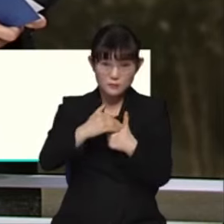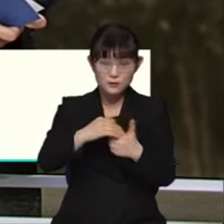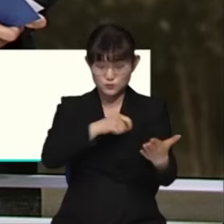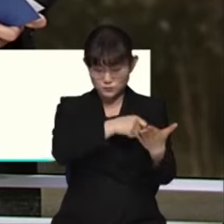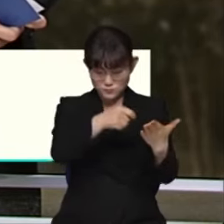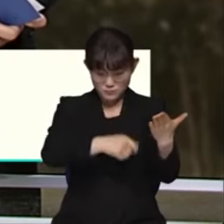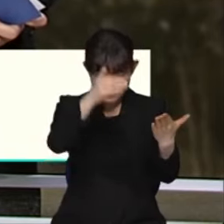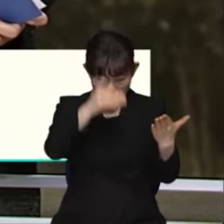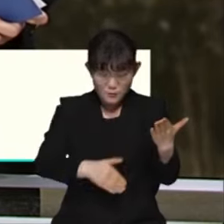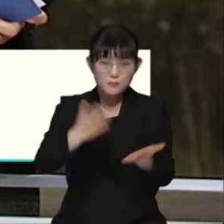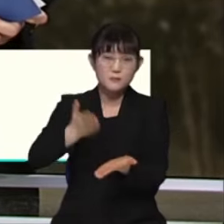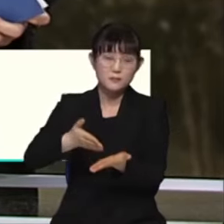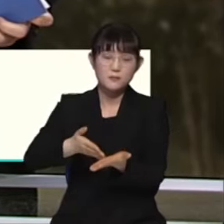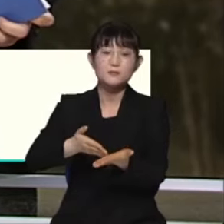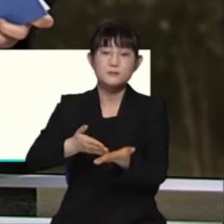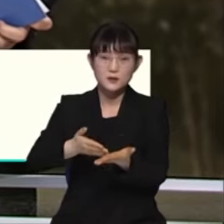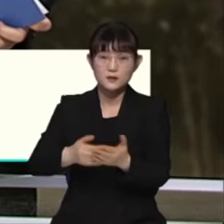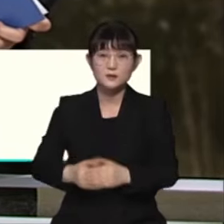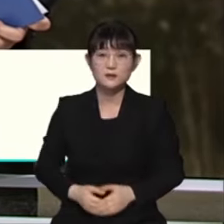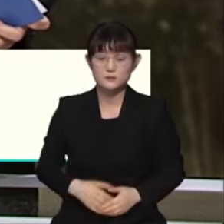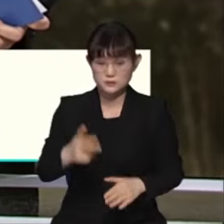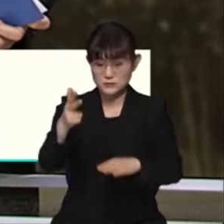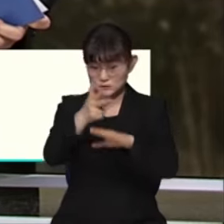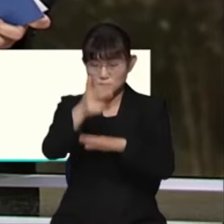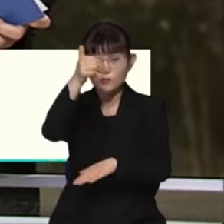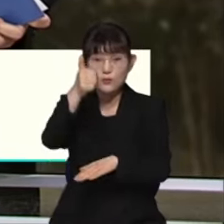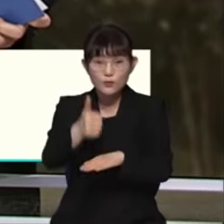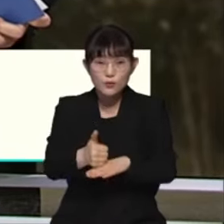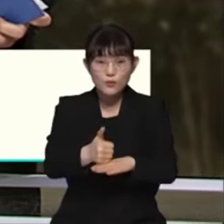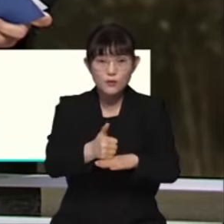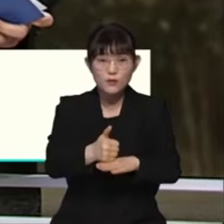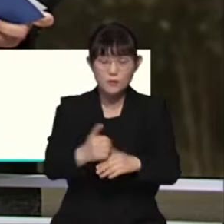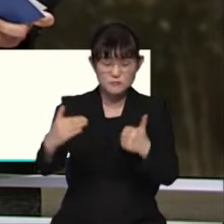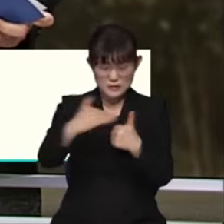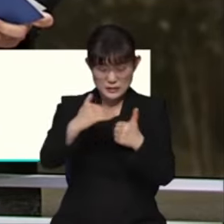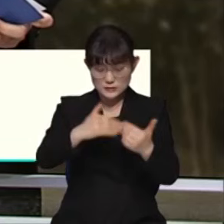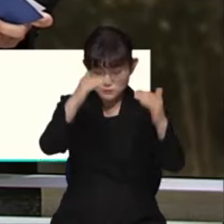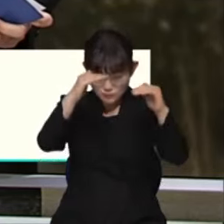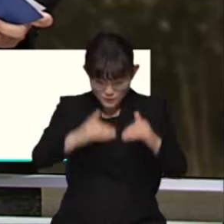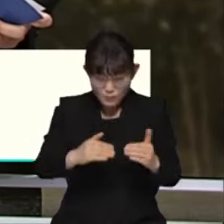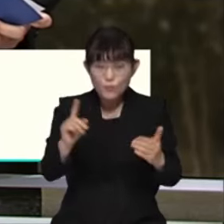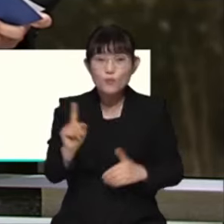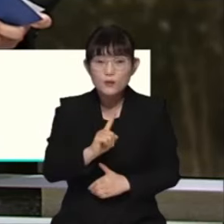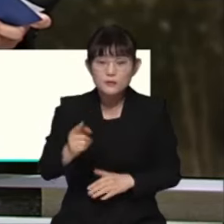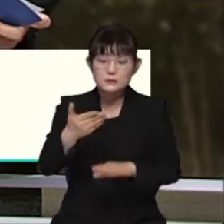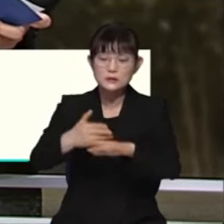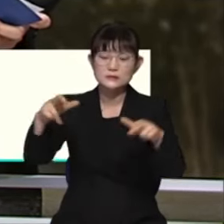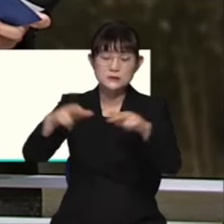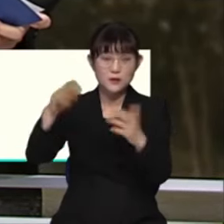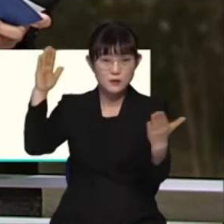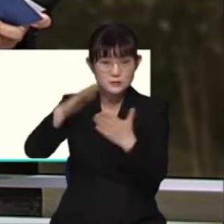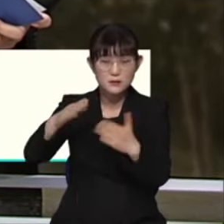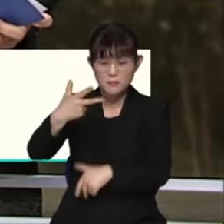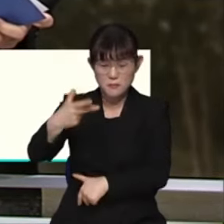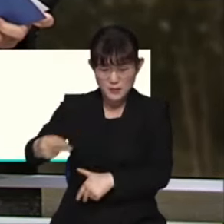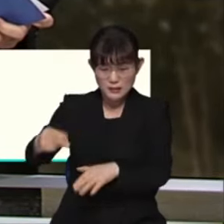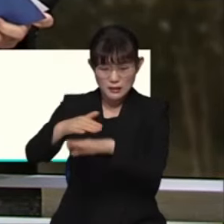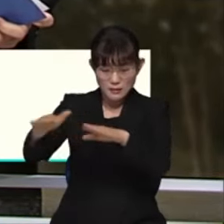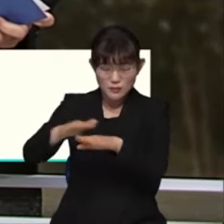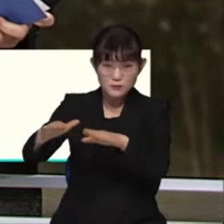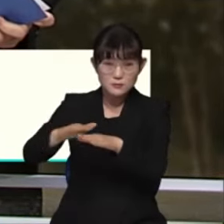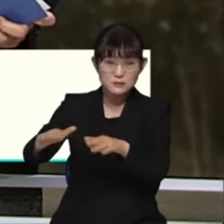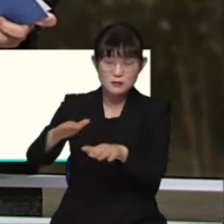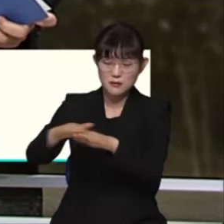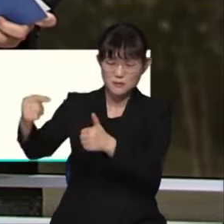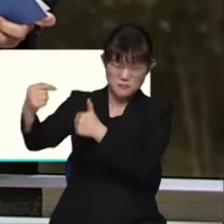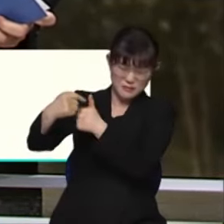내용을 단독 보도해드렸습니다. 취재 결과 유서에 나온 부당한 일은 다른 장애 학생의 배변 처리를 사실상